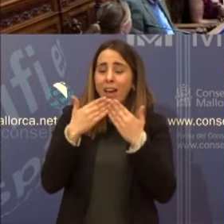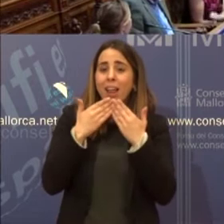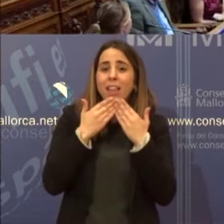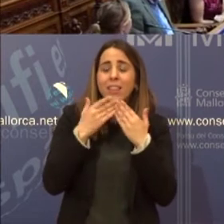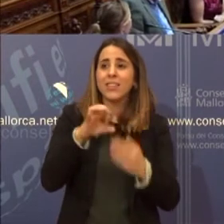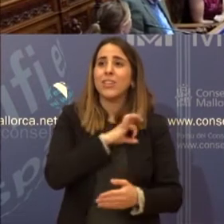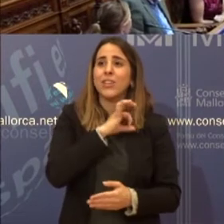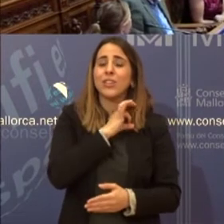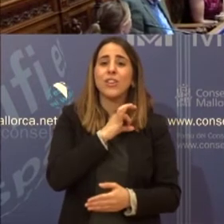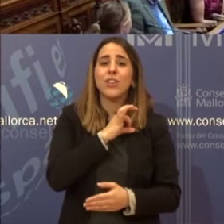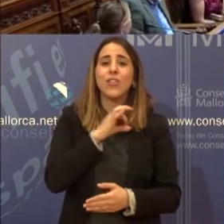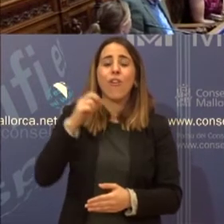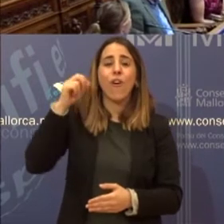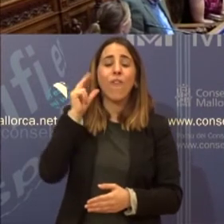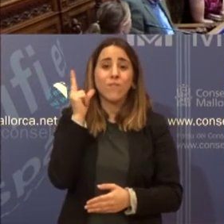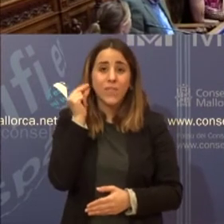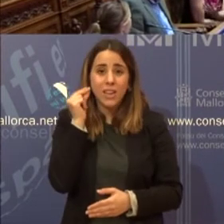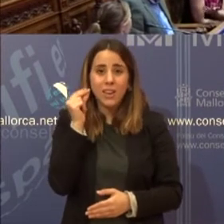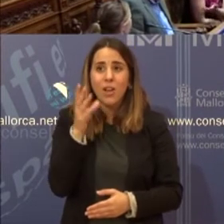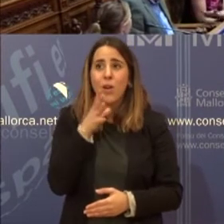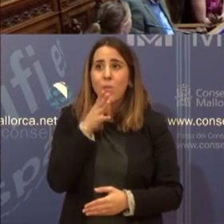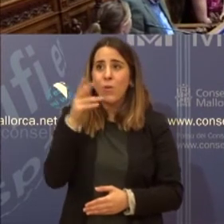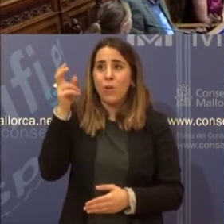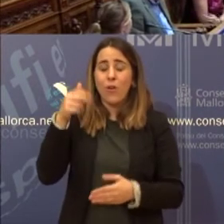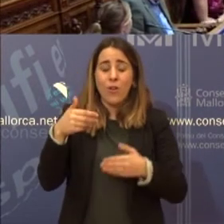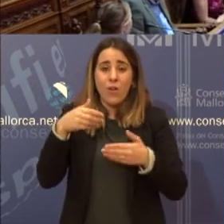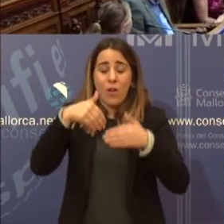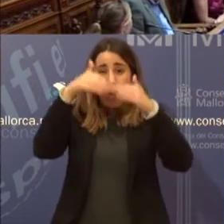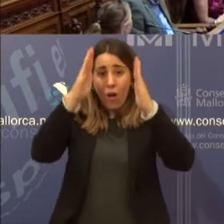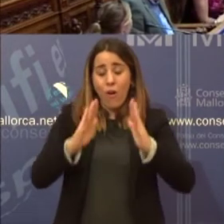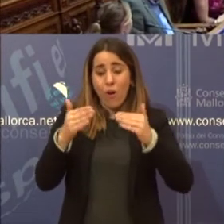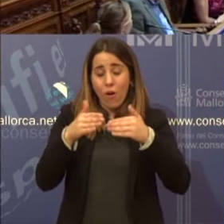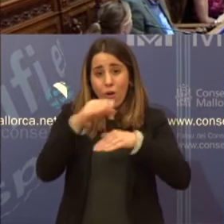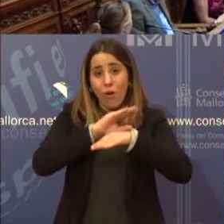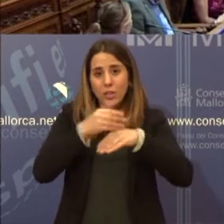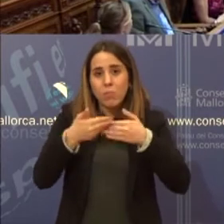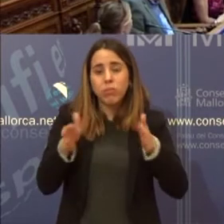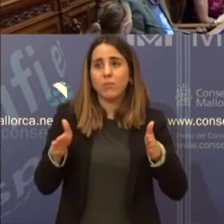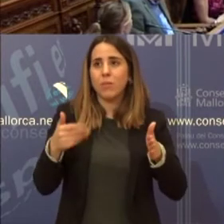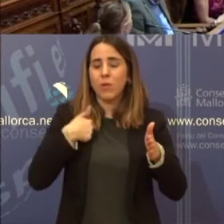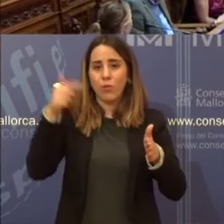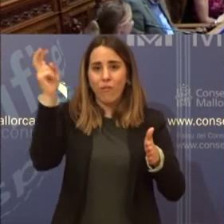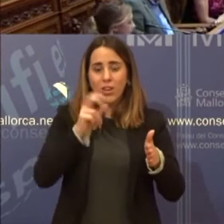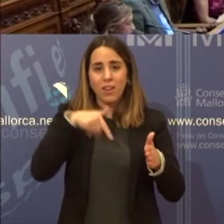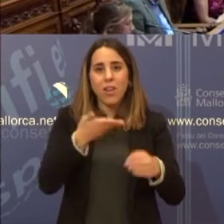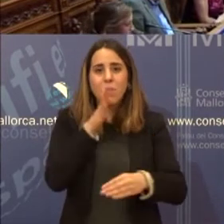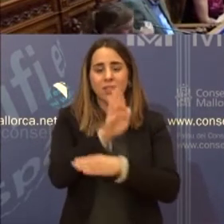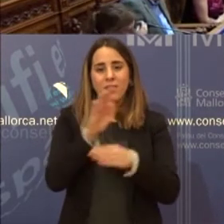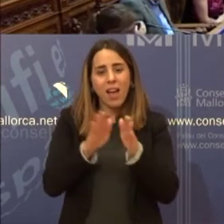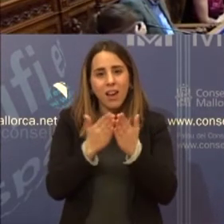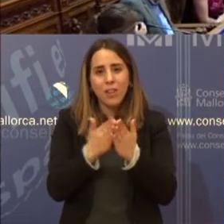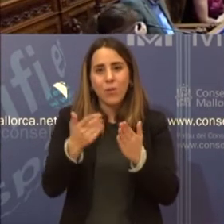senyor Tomi que ha ensenyat que ens hagi obert les portes del Consell per presentar aquest llibre que per nosaltres és molt